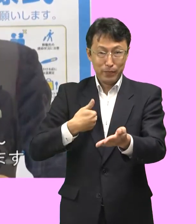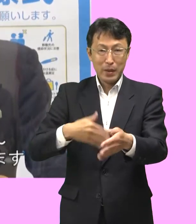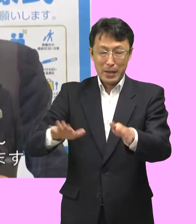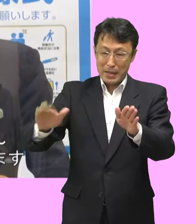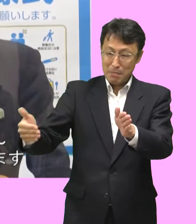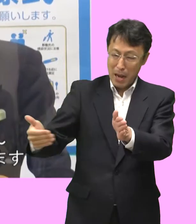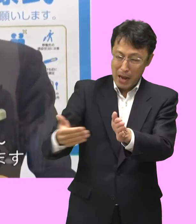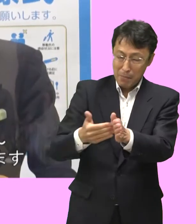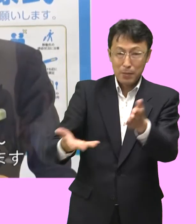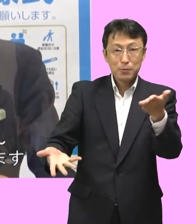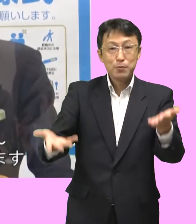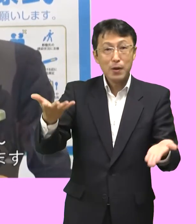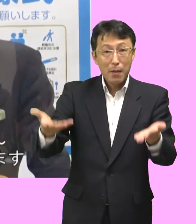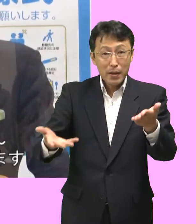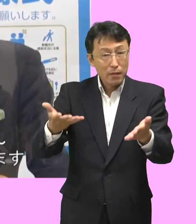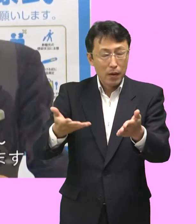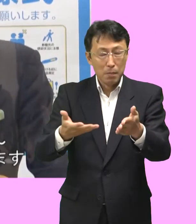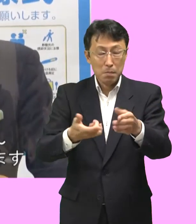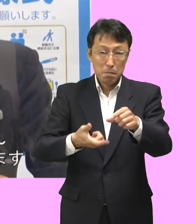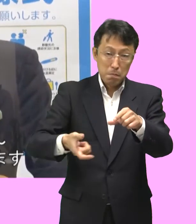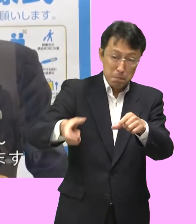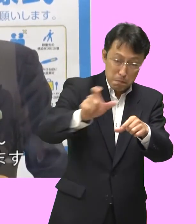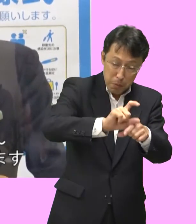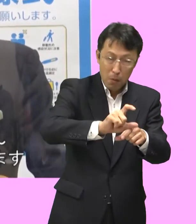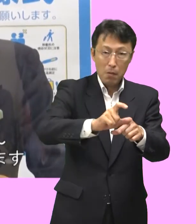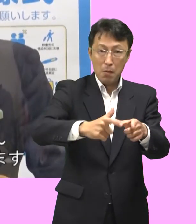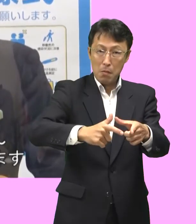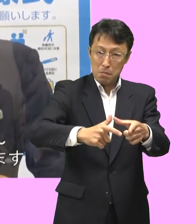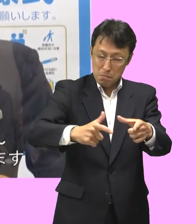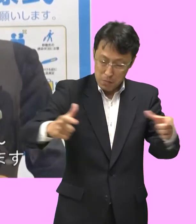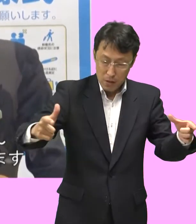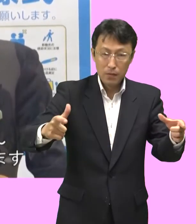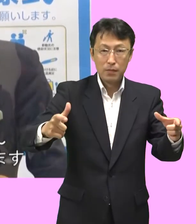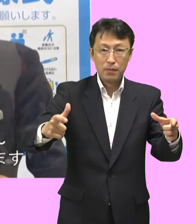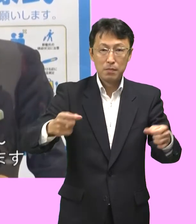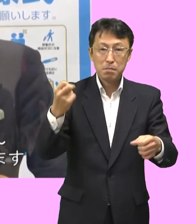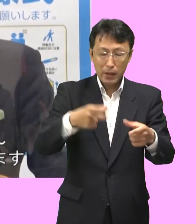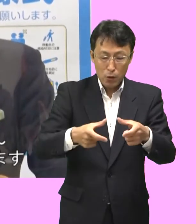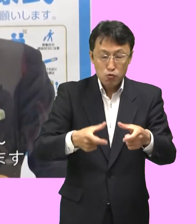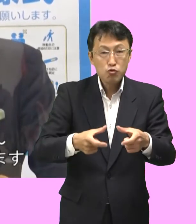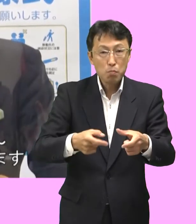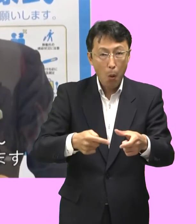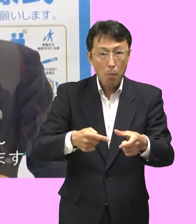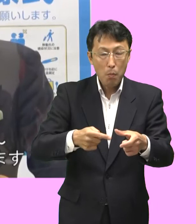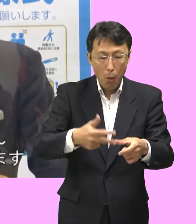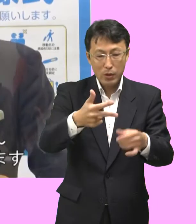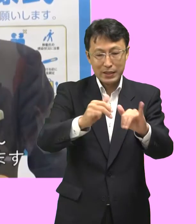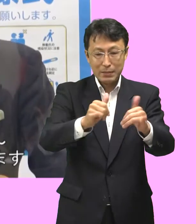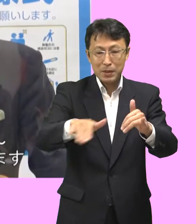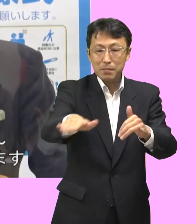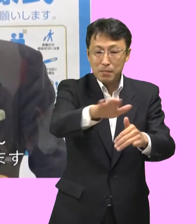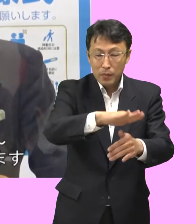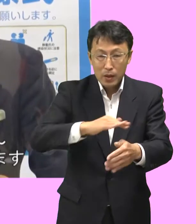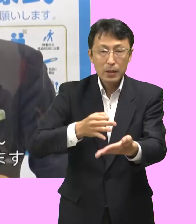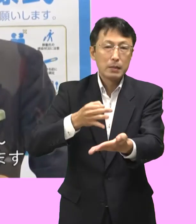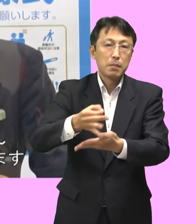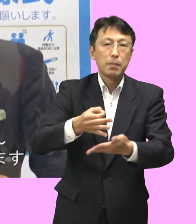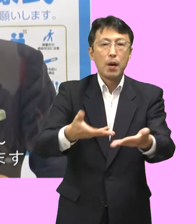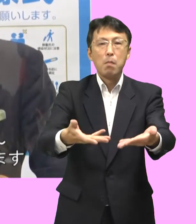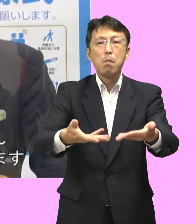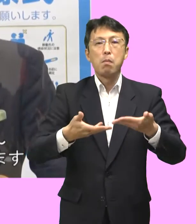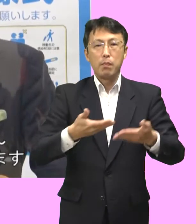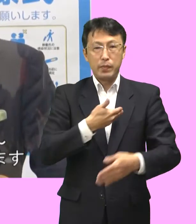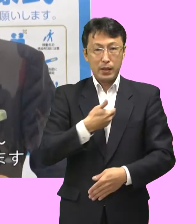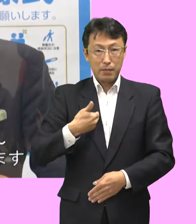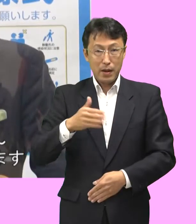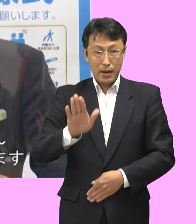施策よりはですね、かなり引き換え率が高くなっているものというふうに受け止めております。で、引き換えの期限は